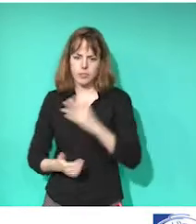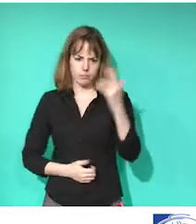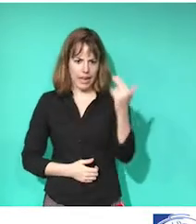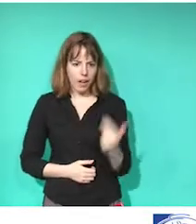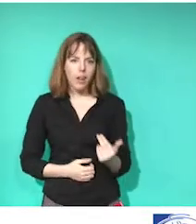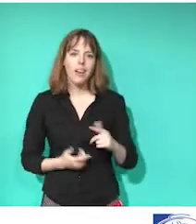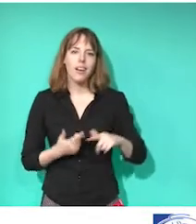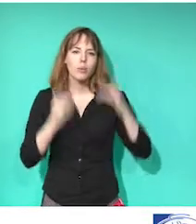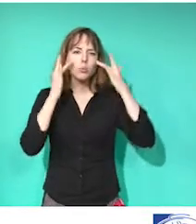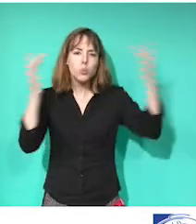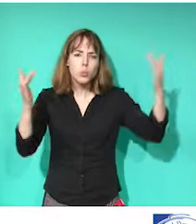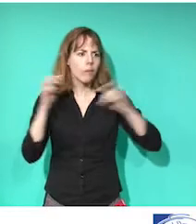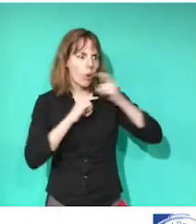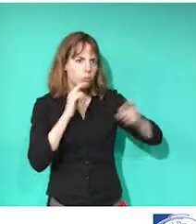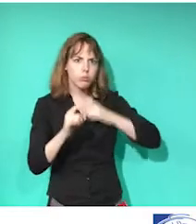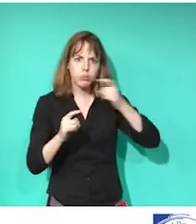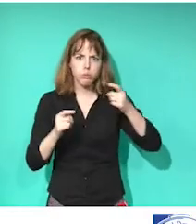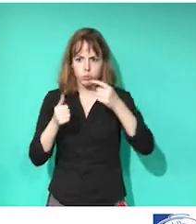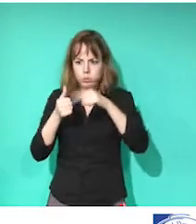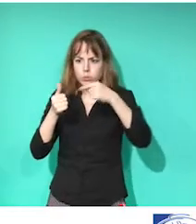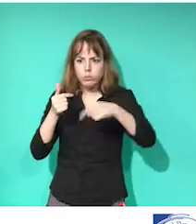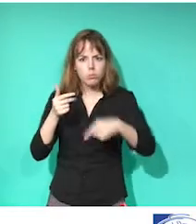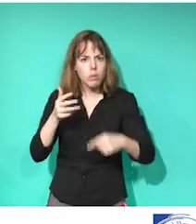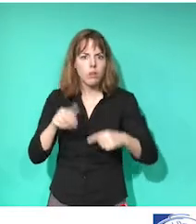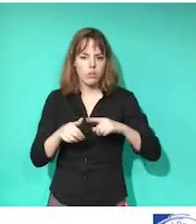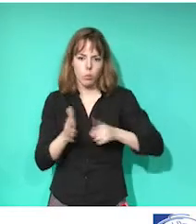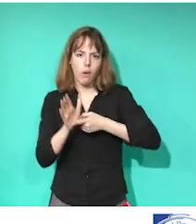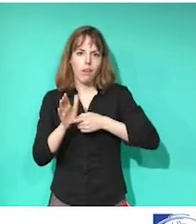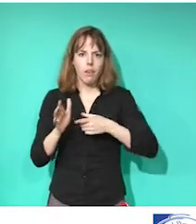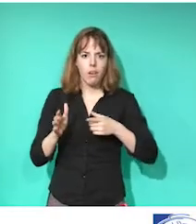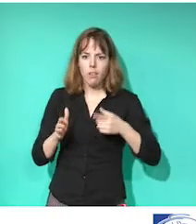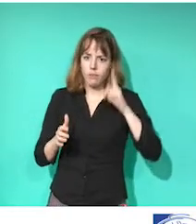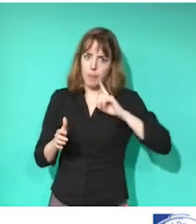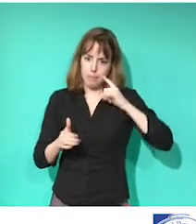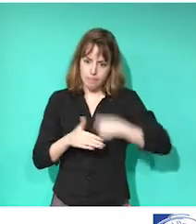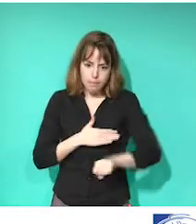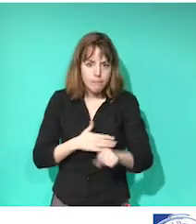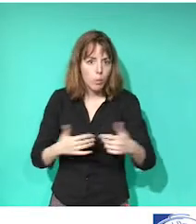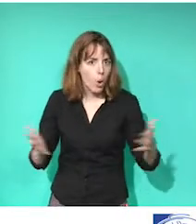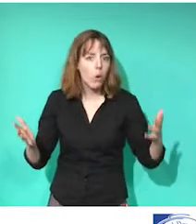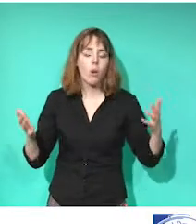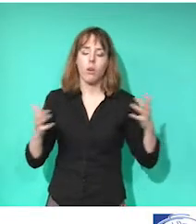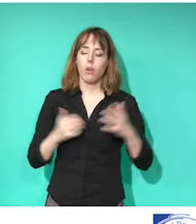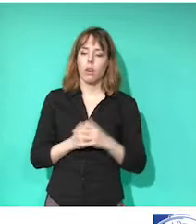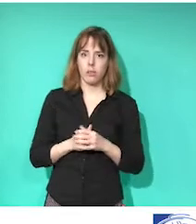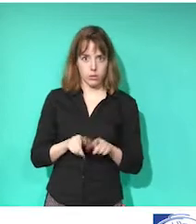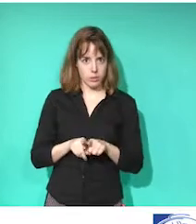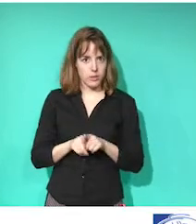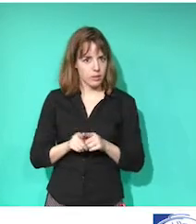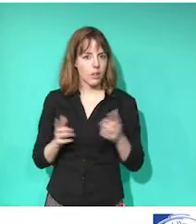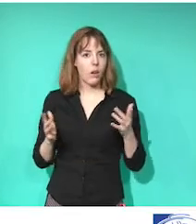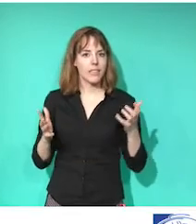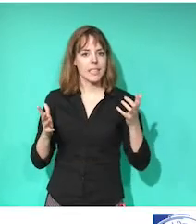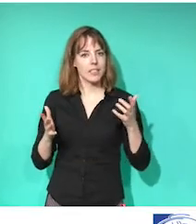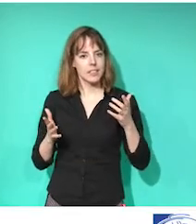à la culture, à la violence, aux droits sexuels et reproductifs des femmes. Et puis, un élément que je voudrais